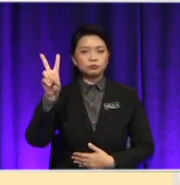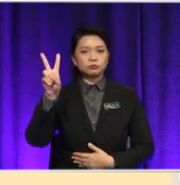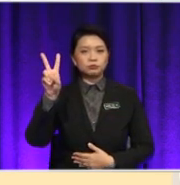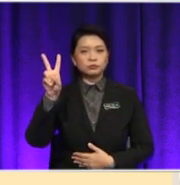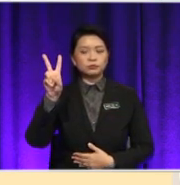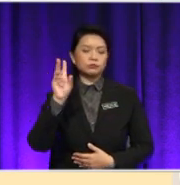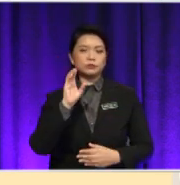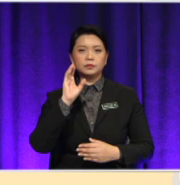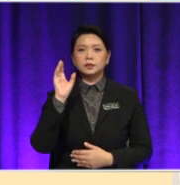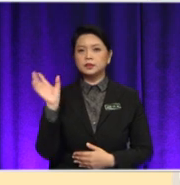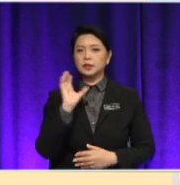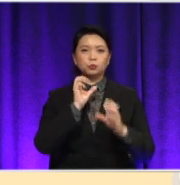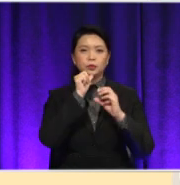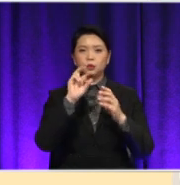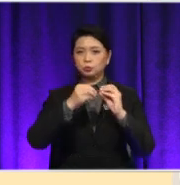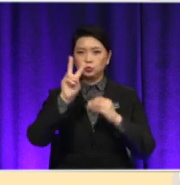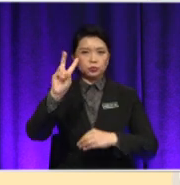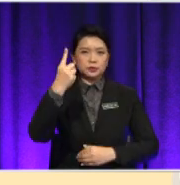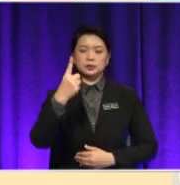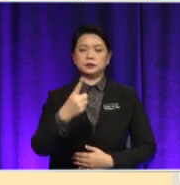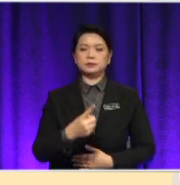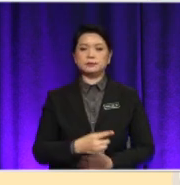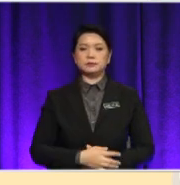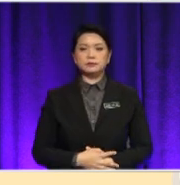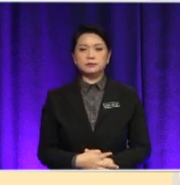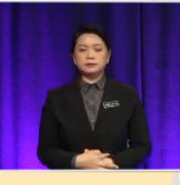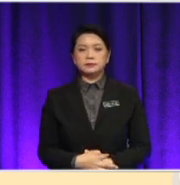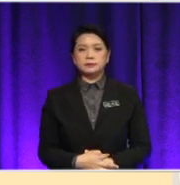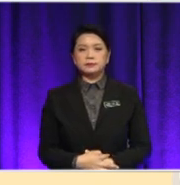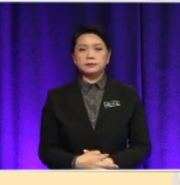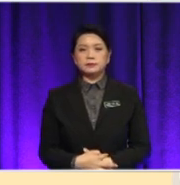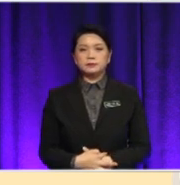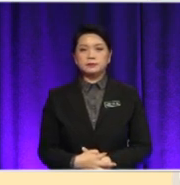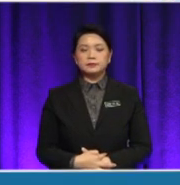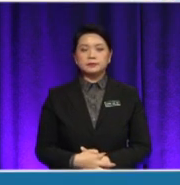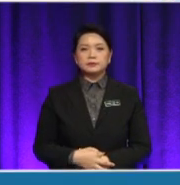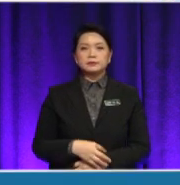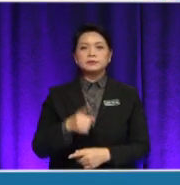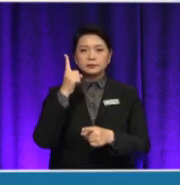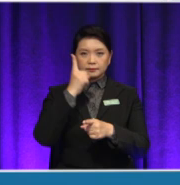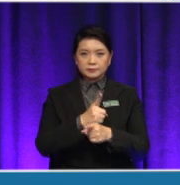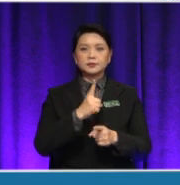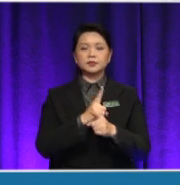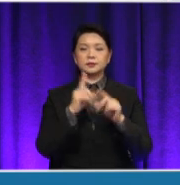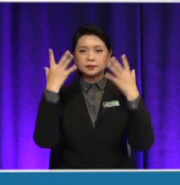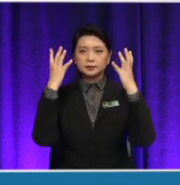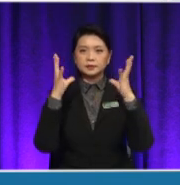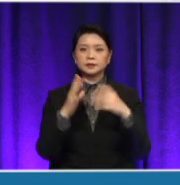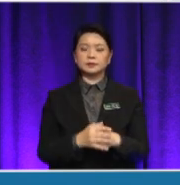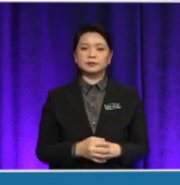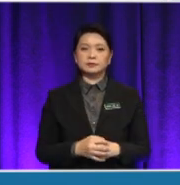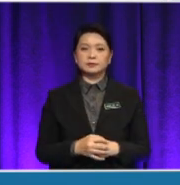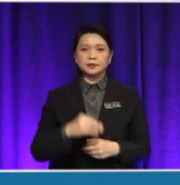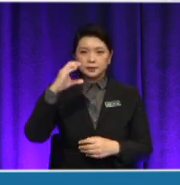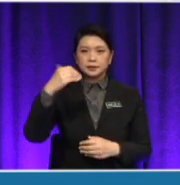Bukan cikgu. Ya ke? Okey, baik. Kemarin kita tengok betul ke dia kata nombor dua? Betul, Sweet Corporation, iaitu